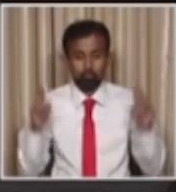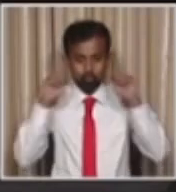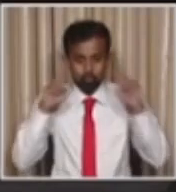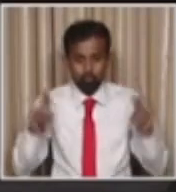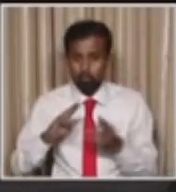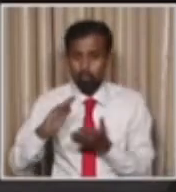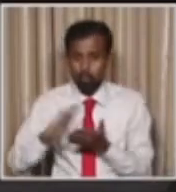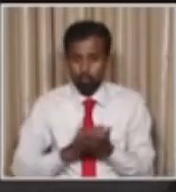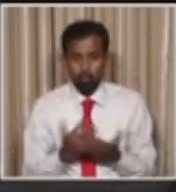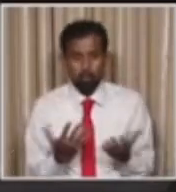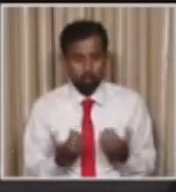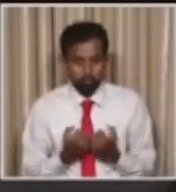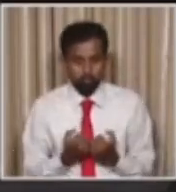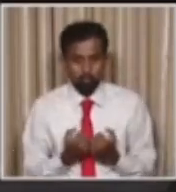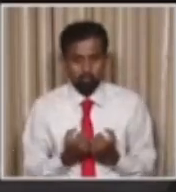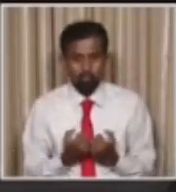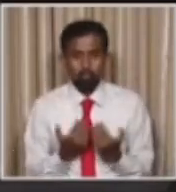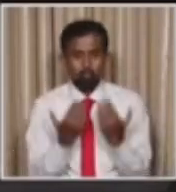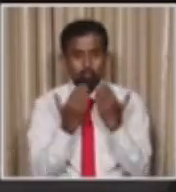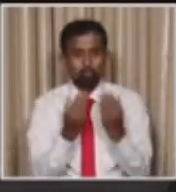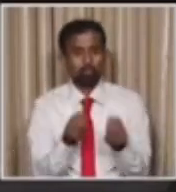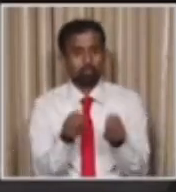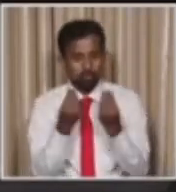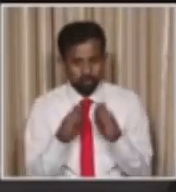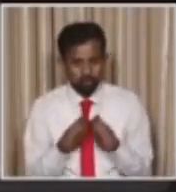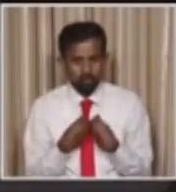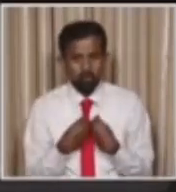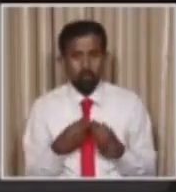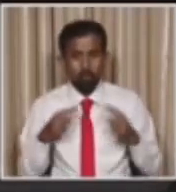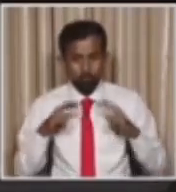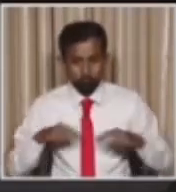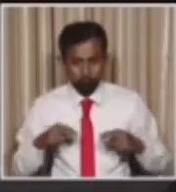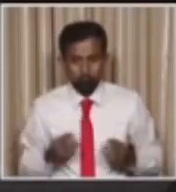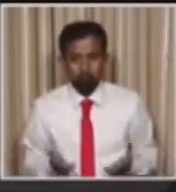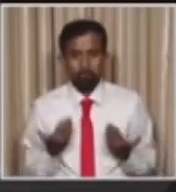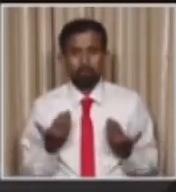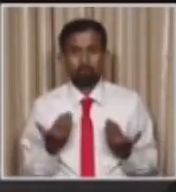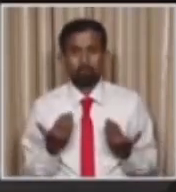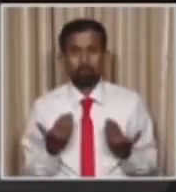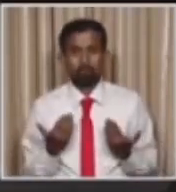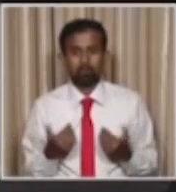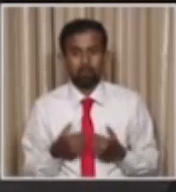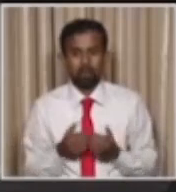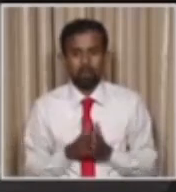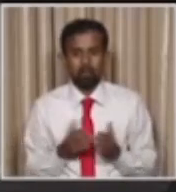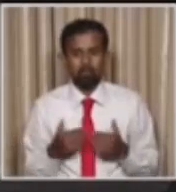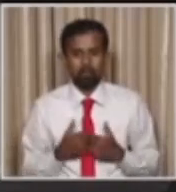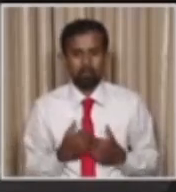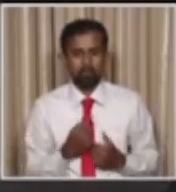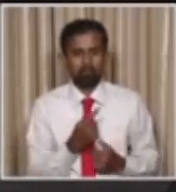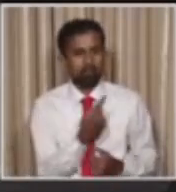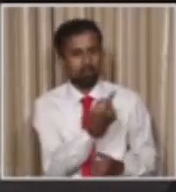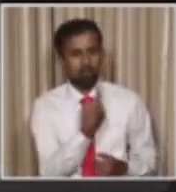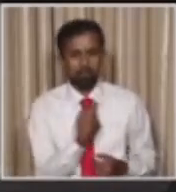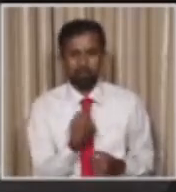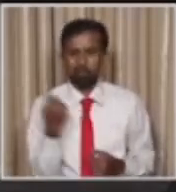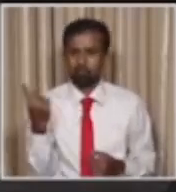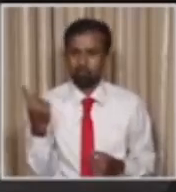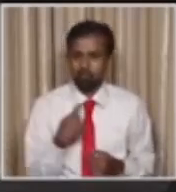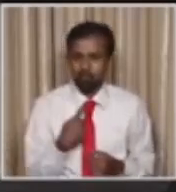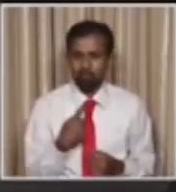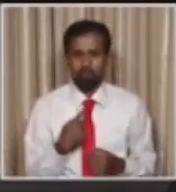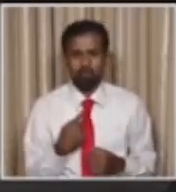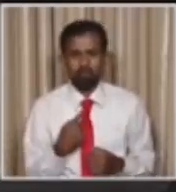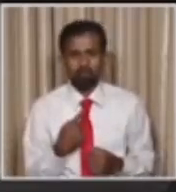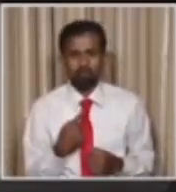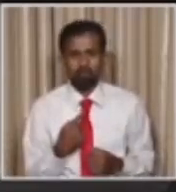සහය අපි ඒ අයගේ උපදෙස් අරගෙන අපි පරීක්ෂණයක් කරනවා විනා අපි නොඑක් අය කියනවා හරම ගේන්න මෙහෙන් ගේන්න මේ